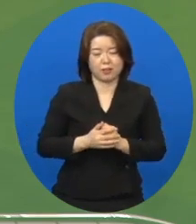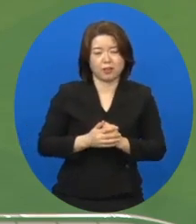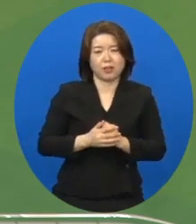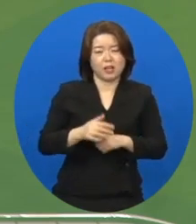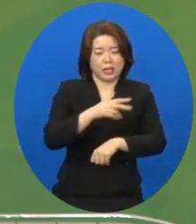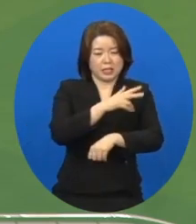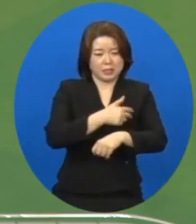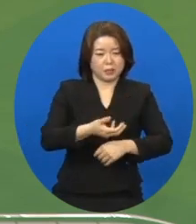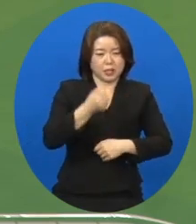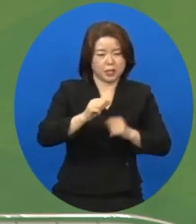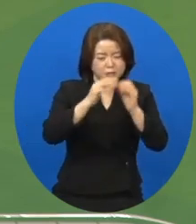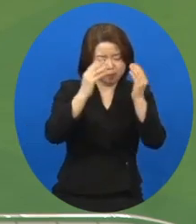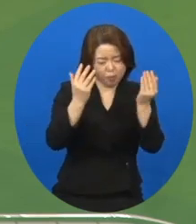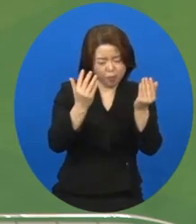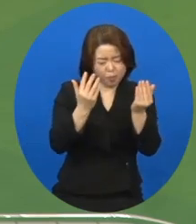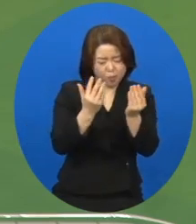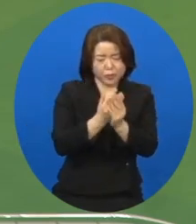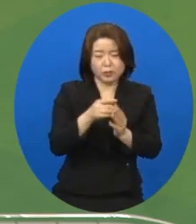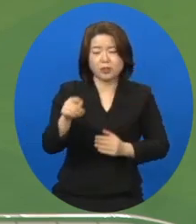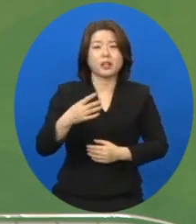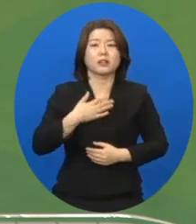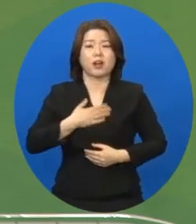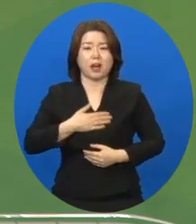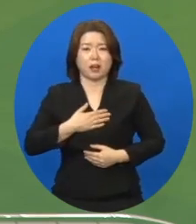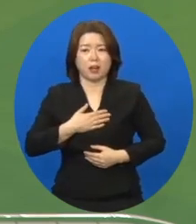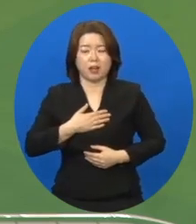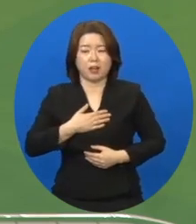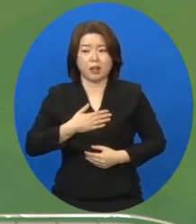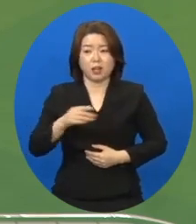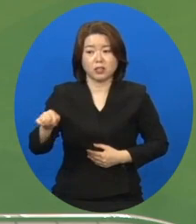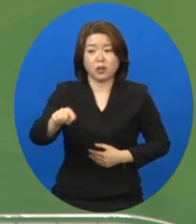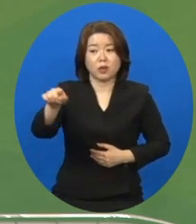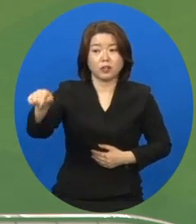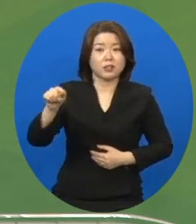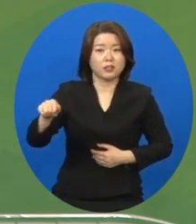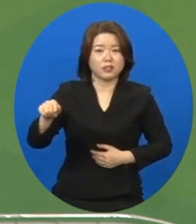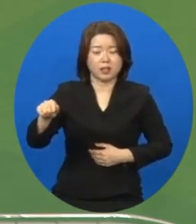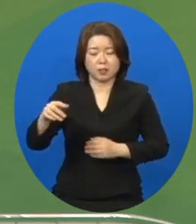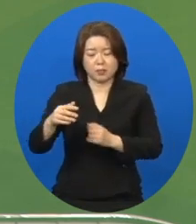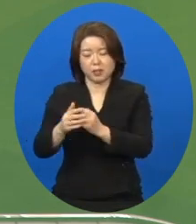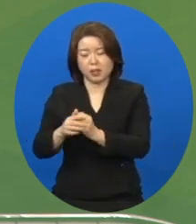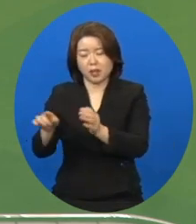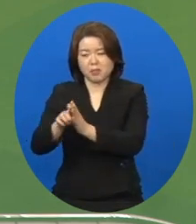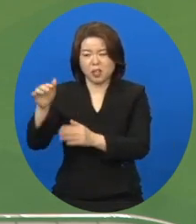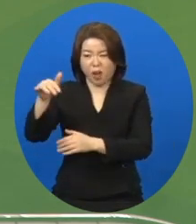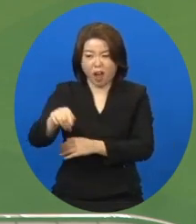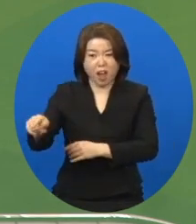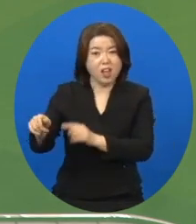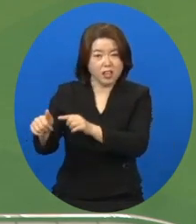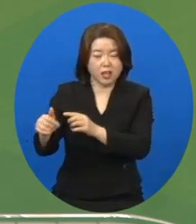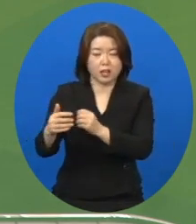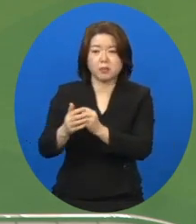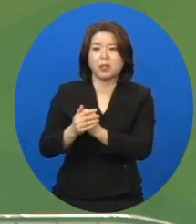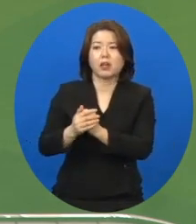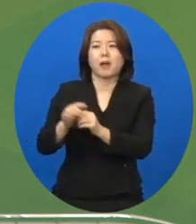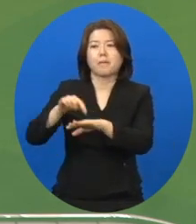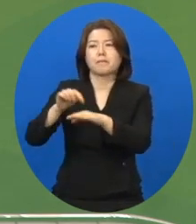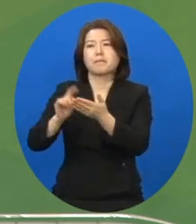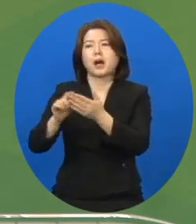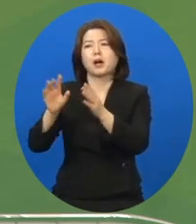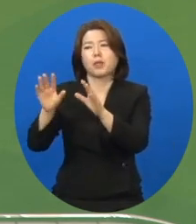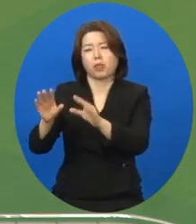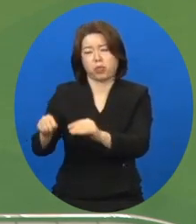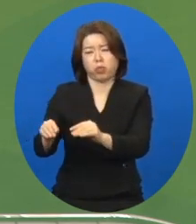것이라는 건 알아요. 그리고 이분의 마음이 녹아졌어요. 하나님이 아주 나를 버리신 게 아니구나. 내